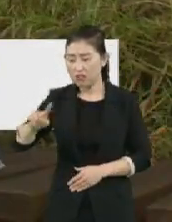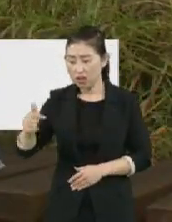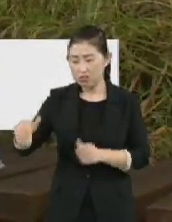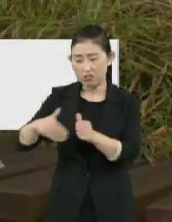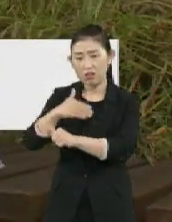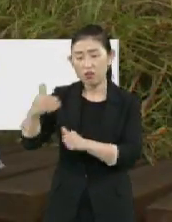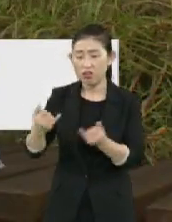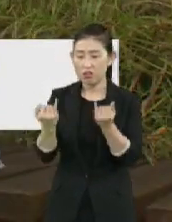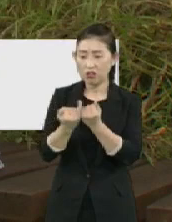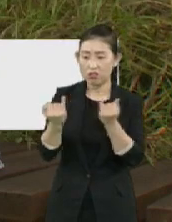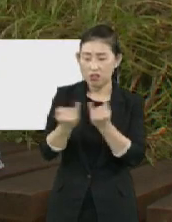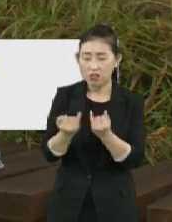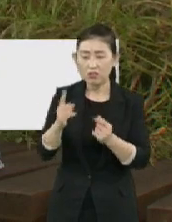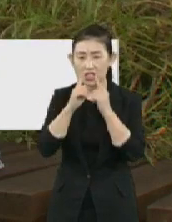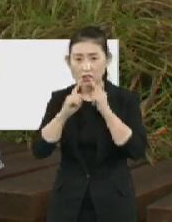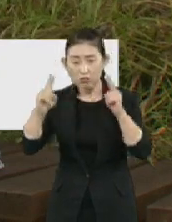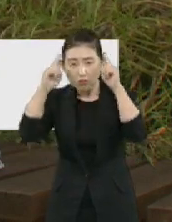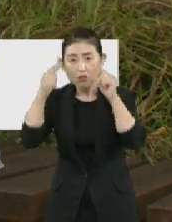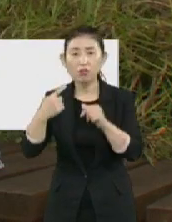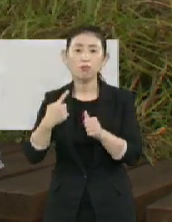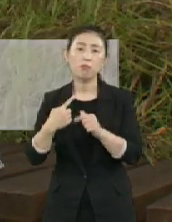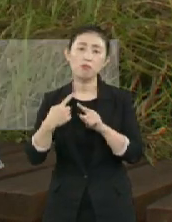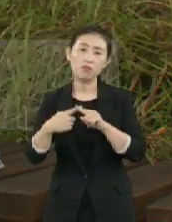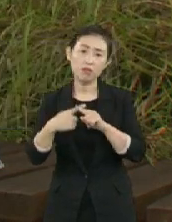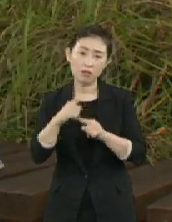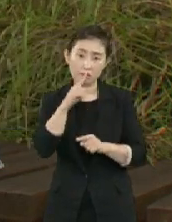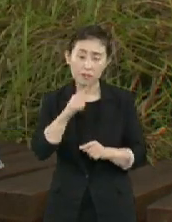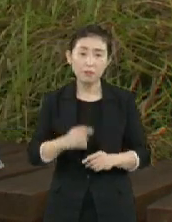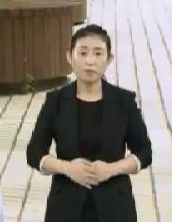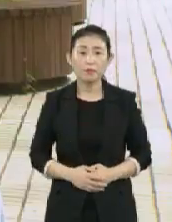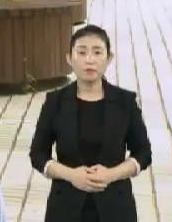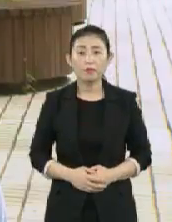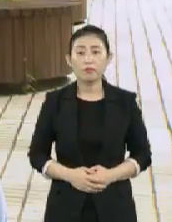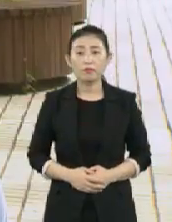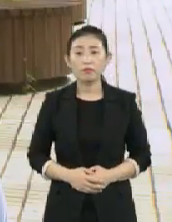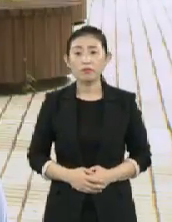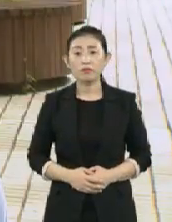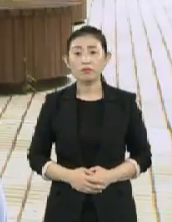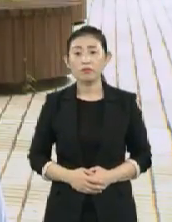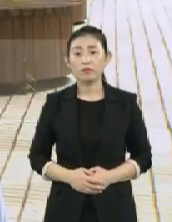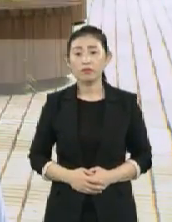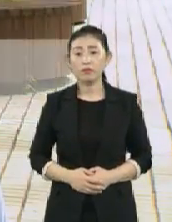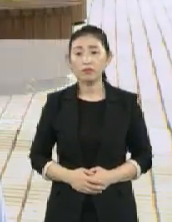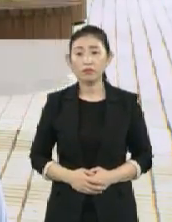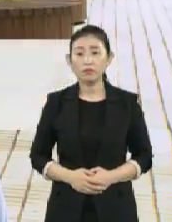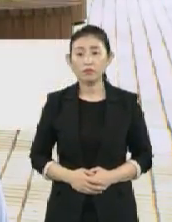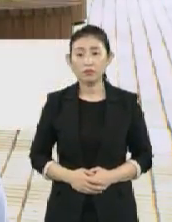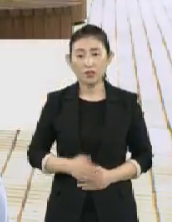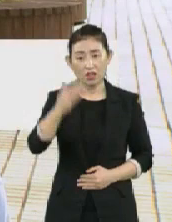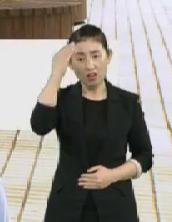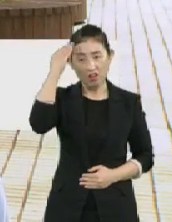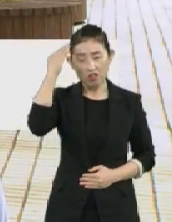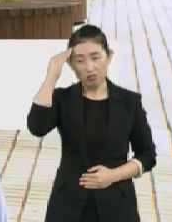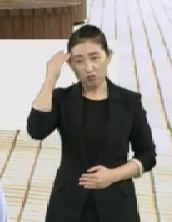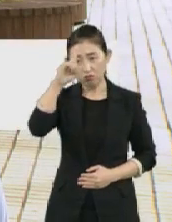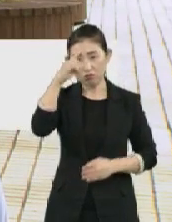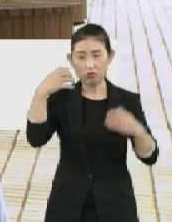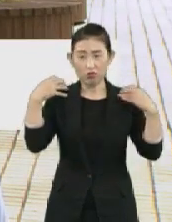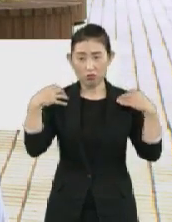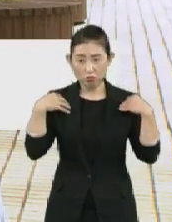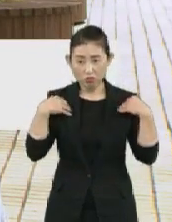상황이 여성들에게는 지옥이나 다름없다고 이야기합니다. I want, I hope that